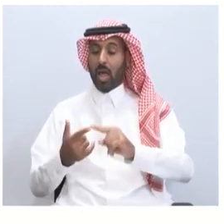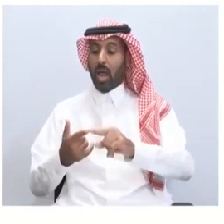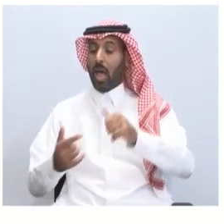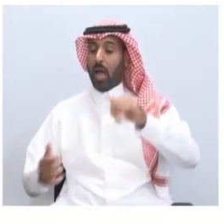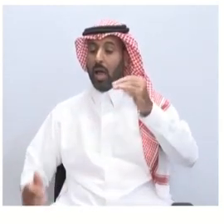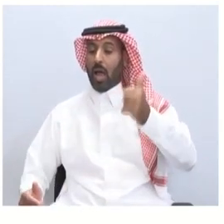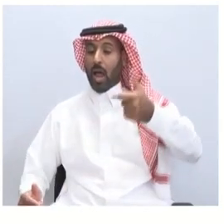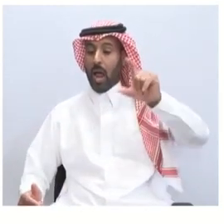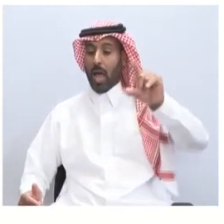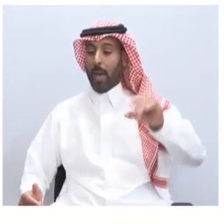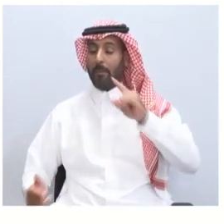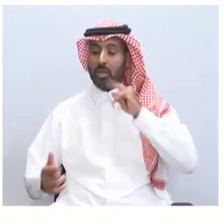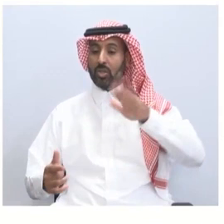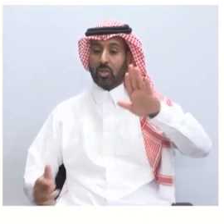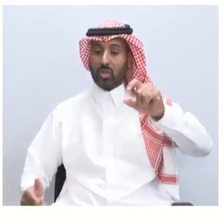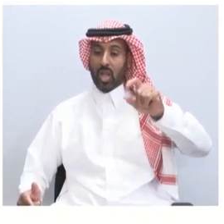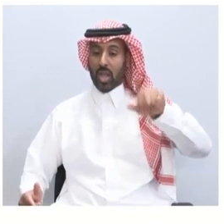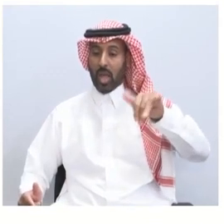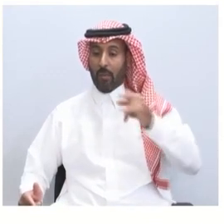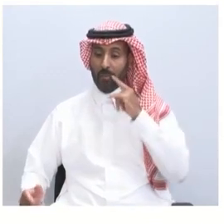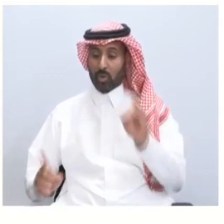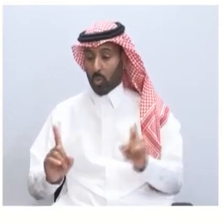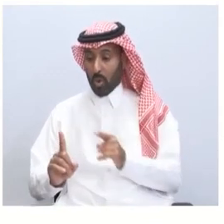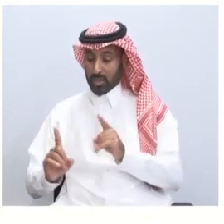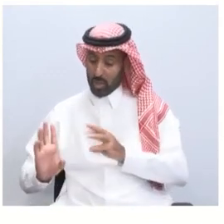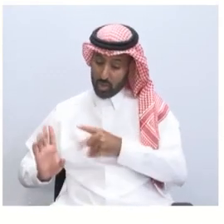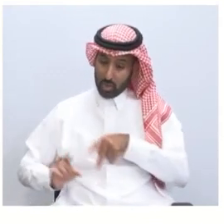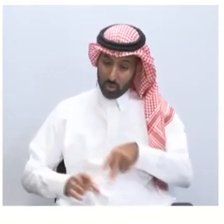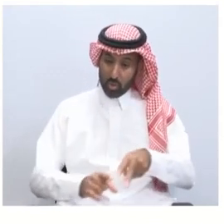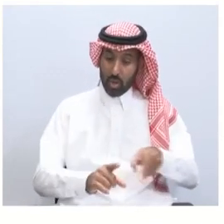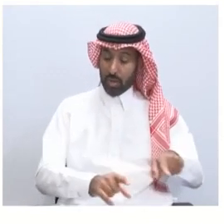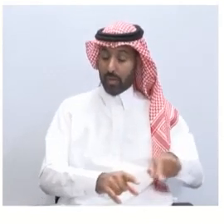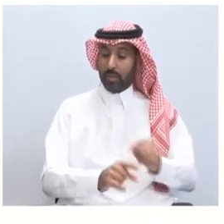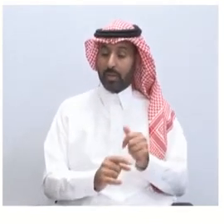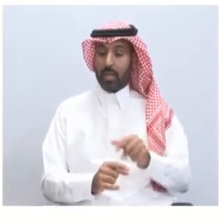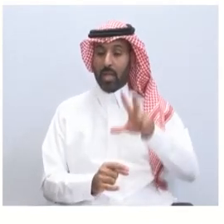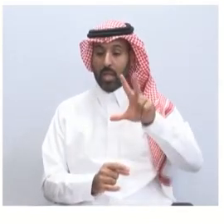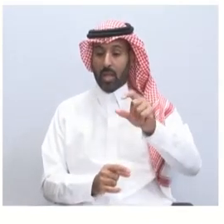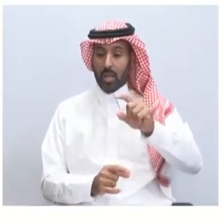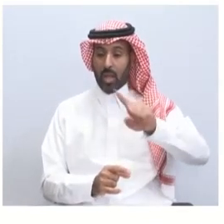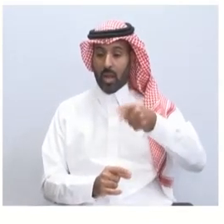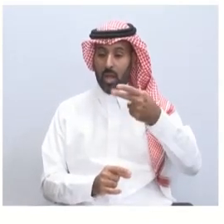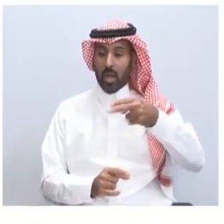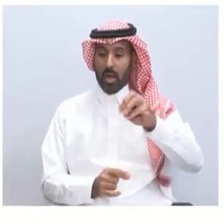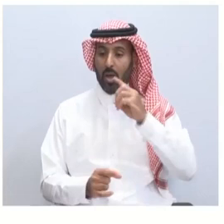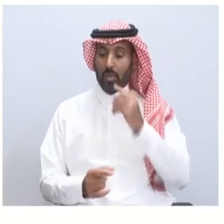والمحمل واسر وتوجه الى الدرعيه حيث يعه